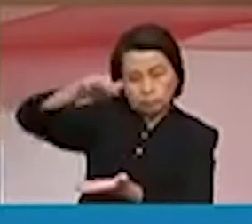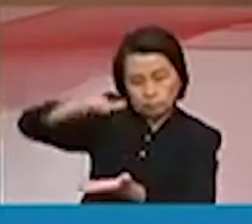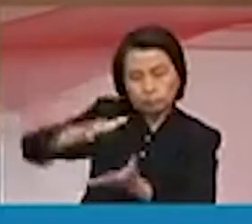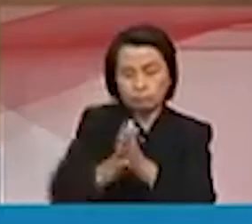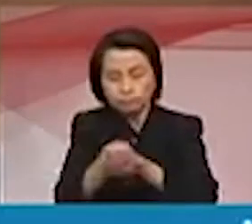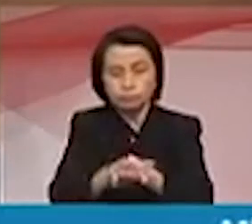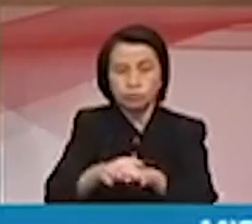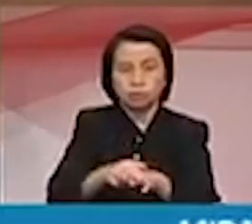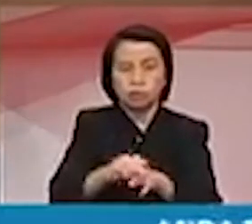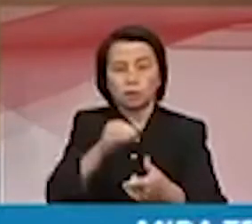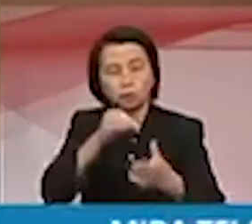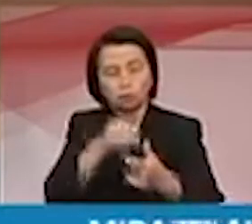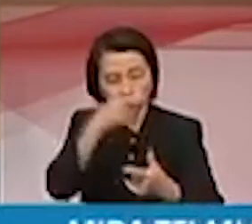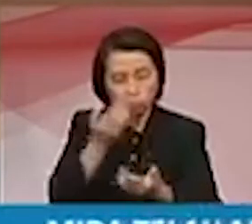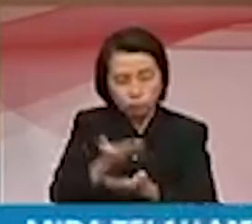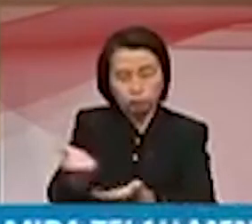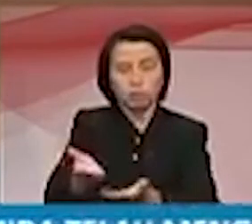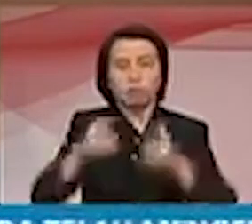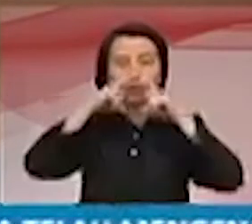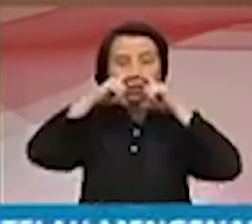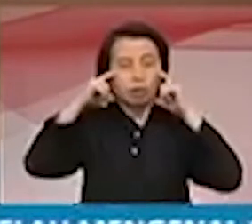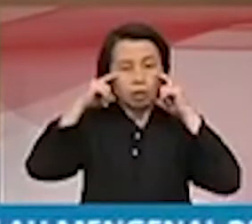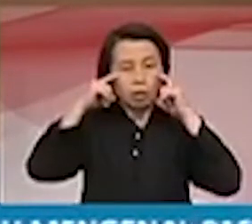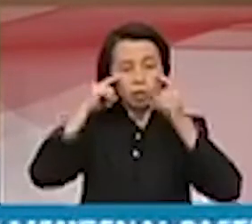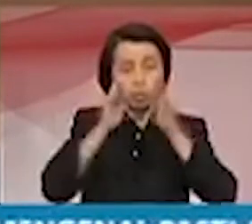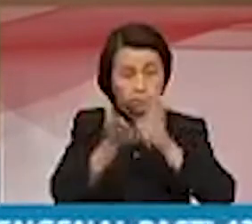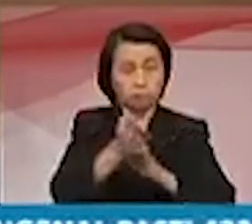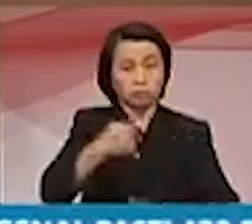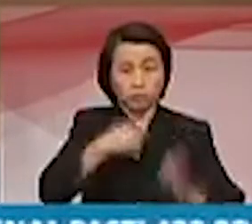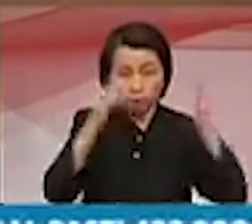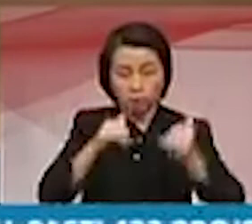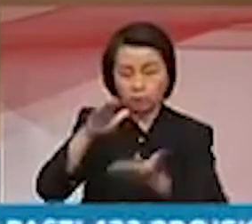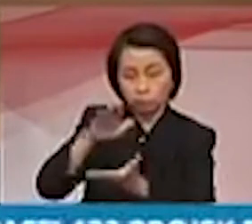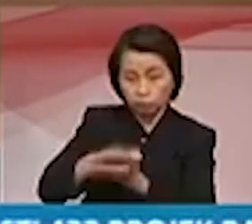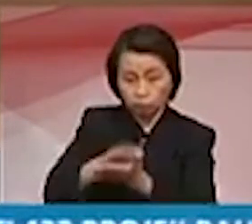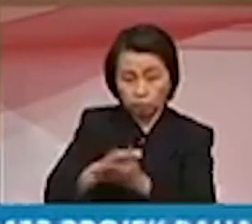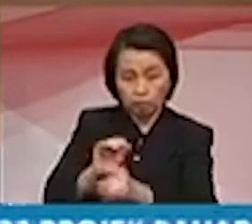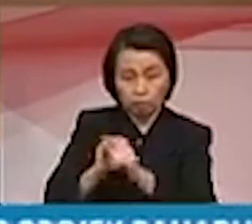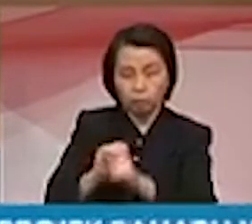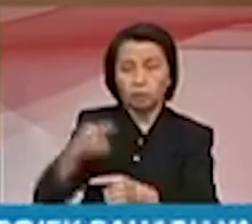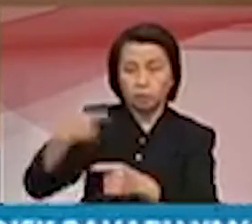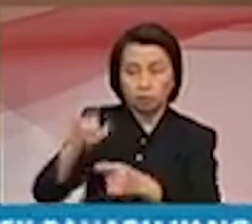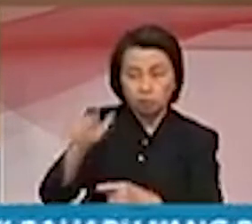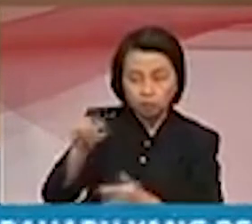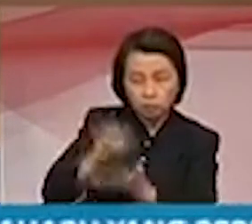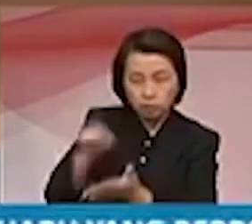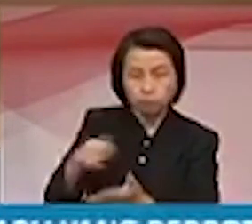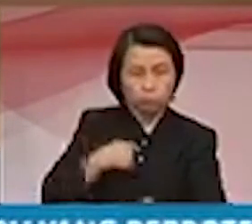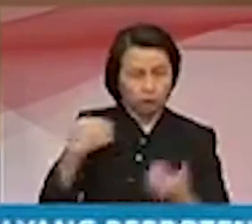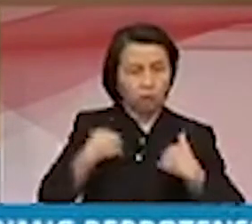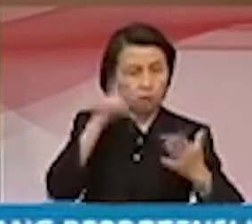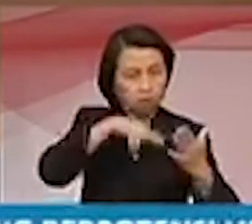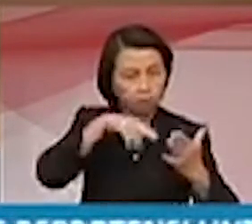juga topping pelitup muka dan sebagainya. Jadi saya harap sekolah yang berkaitan, ya, saya terbaca